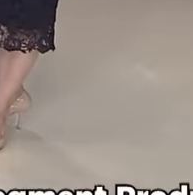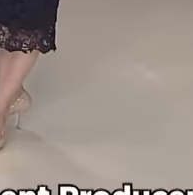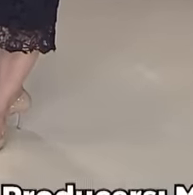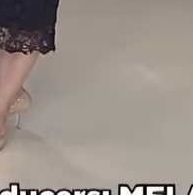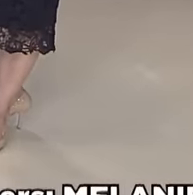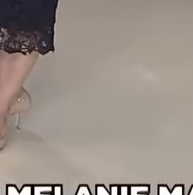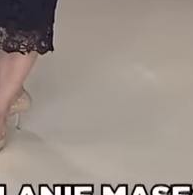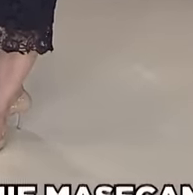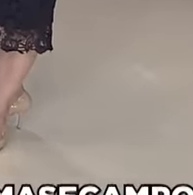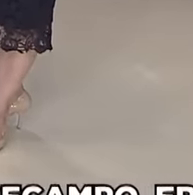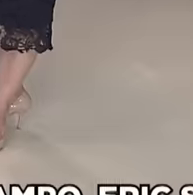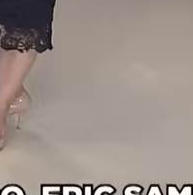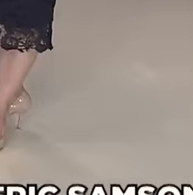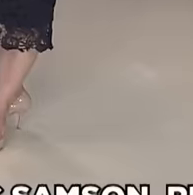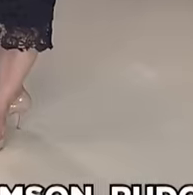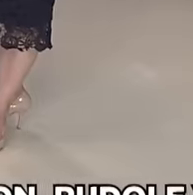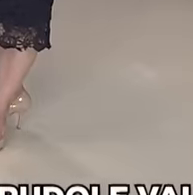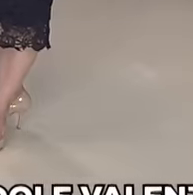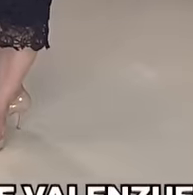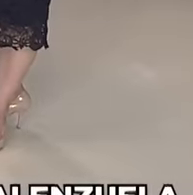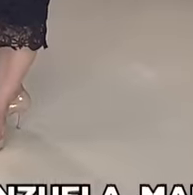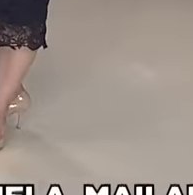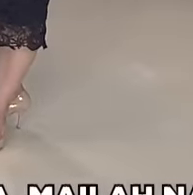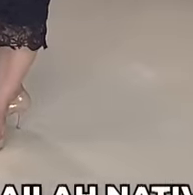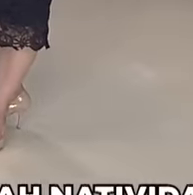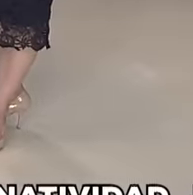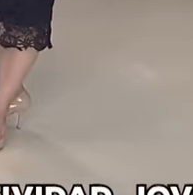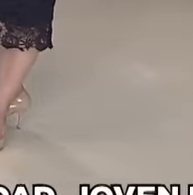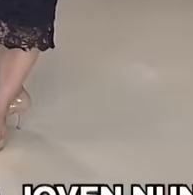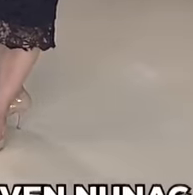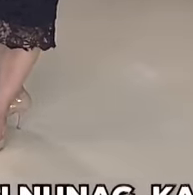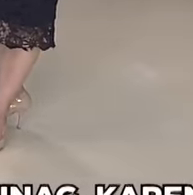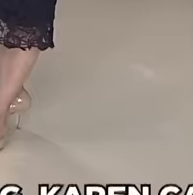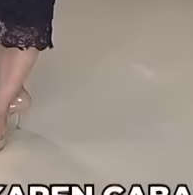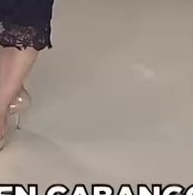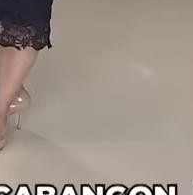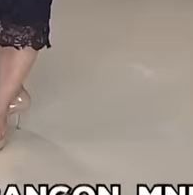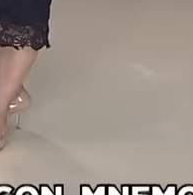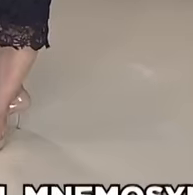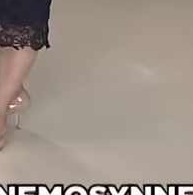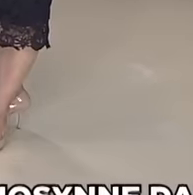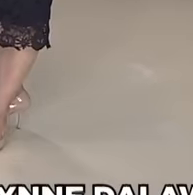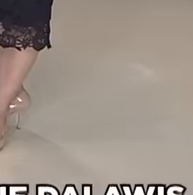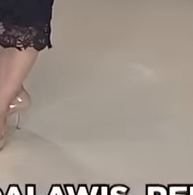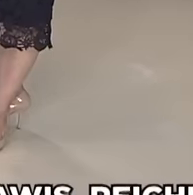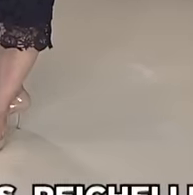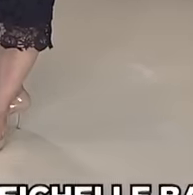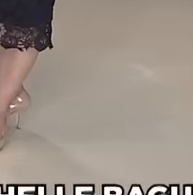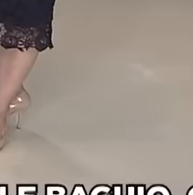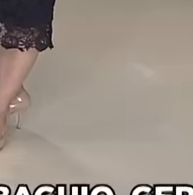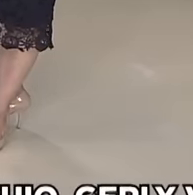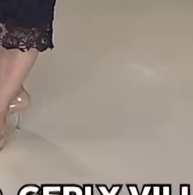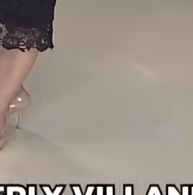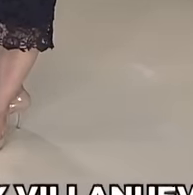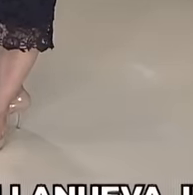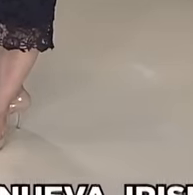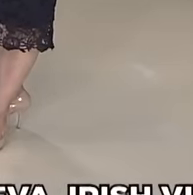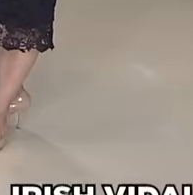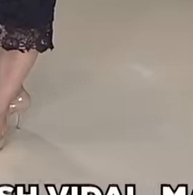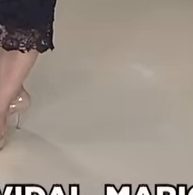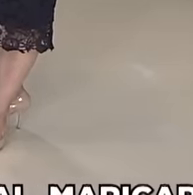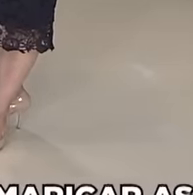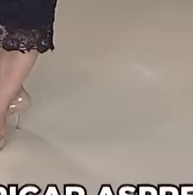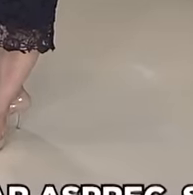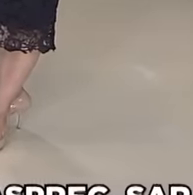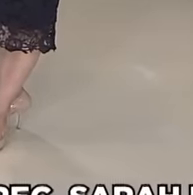pampaputi. Ginagamit para makatulong sa detoxification ng liver. Yun ang punto ng glutathione. Ang